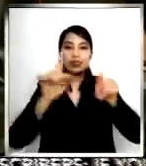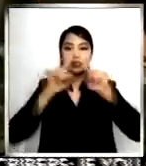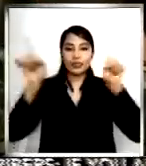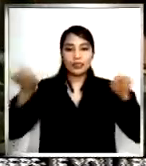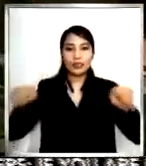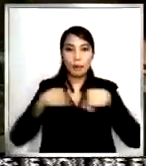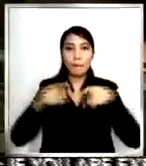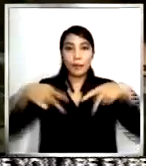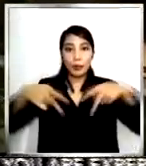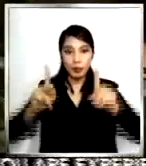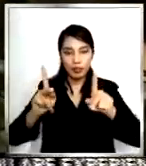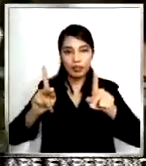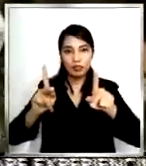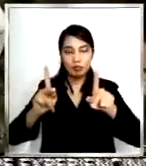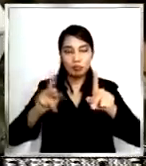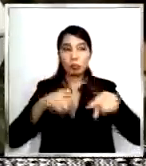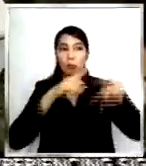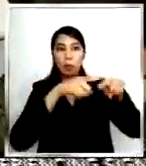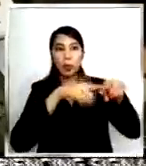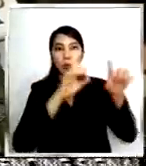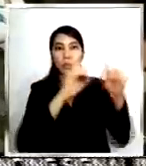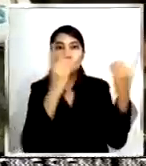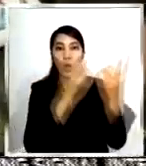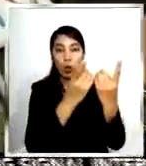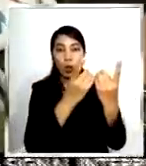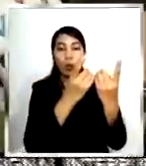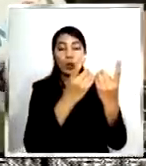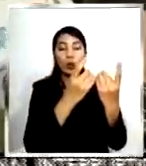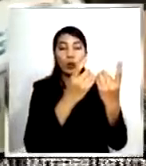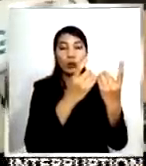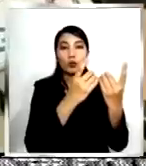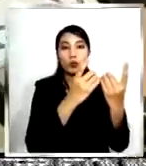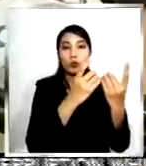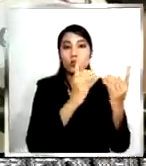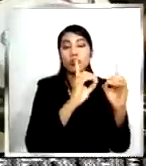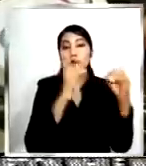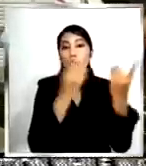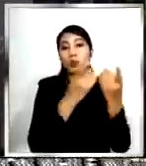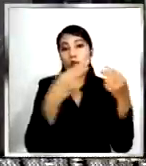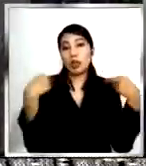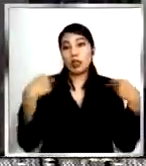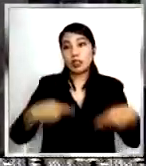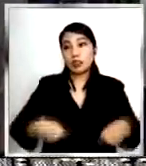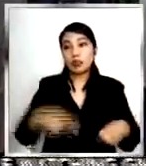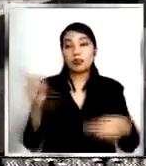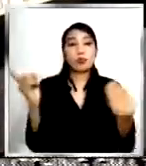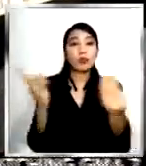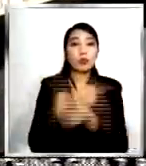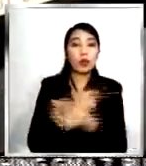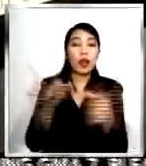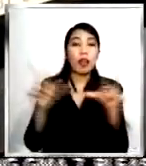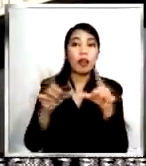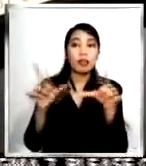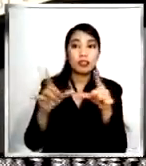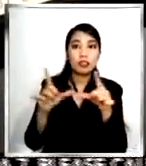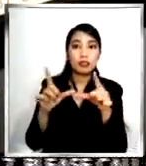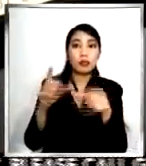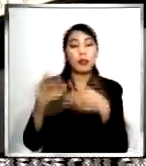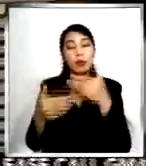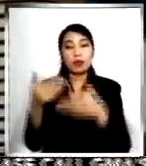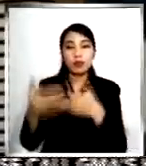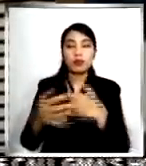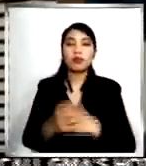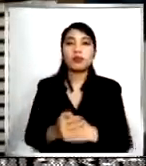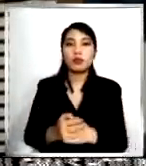going to revoke also their license to operate as clinic. Ipinatawag din sa MPD Station 4